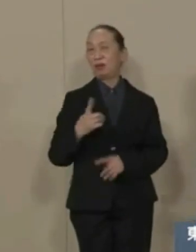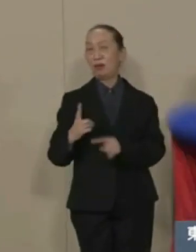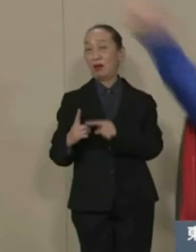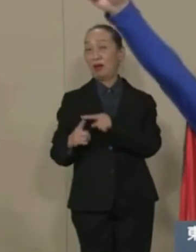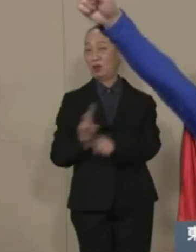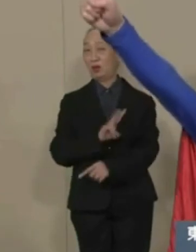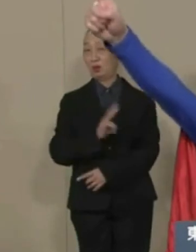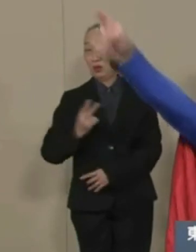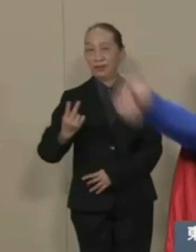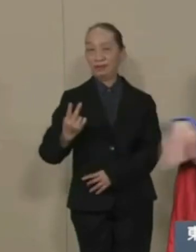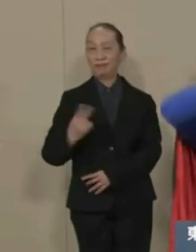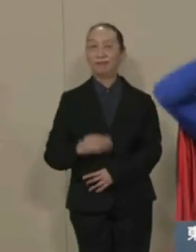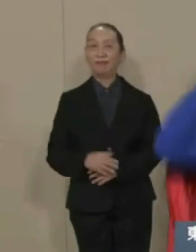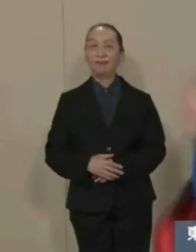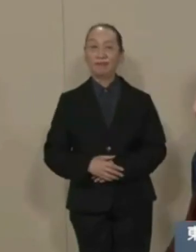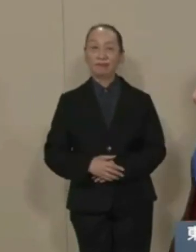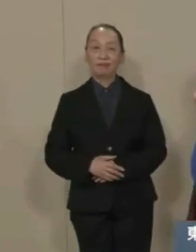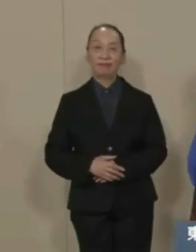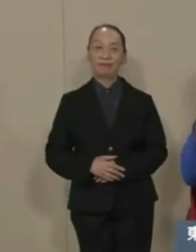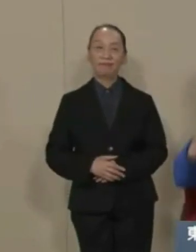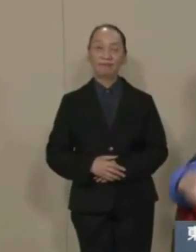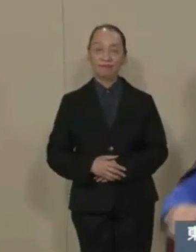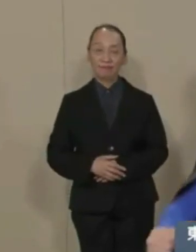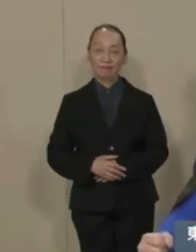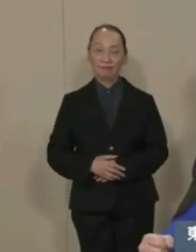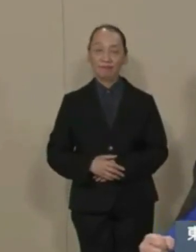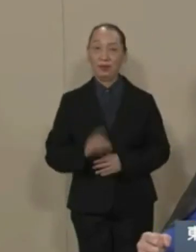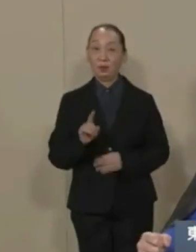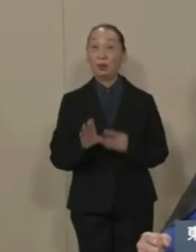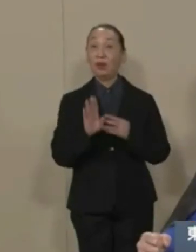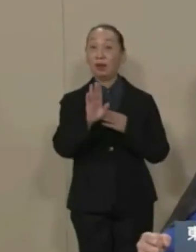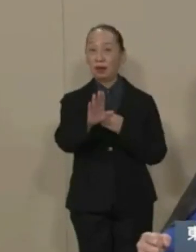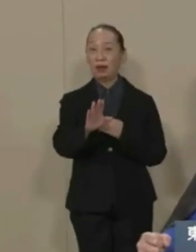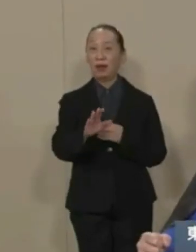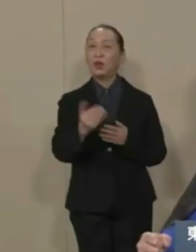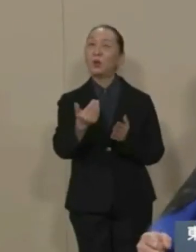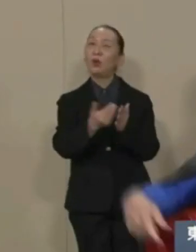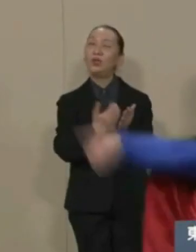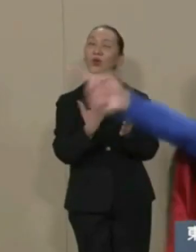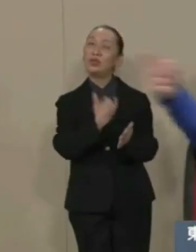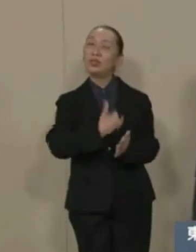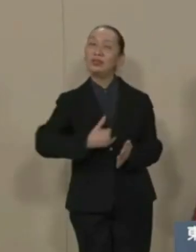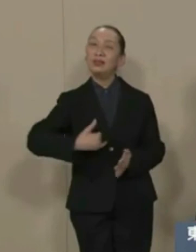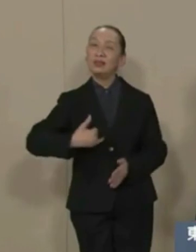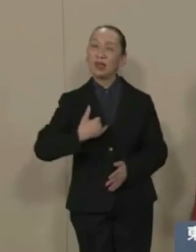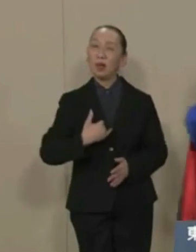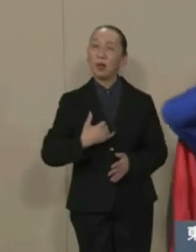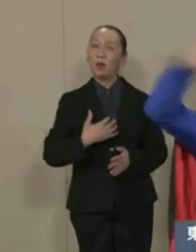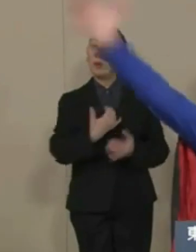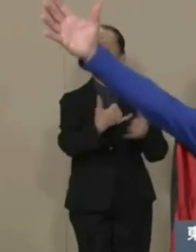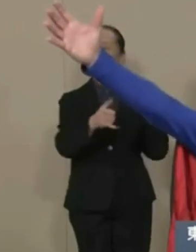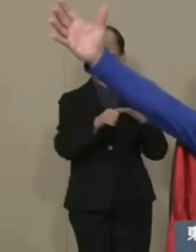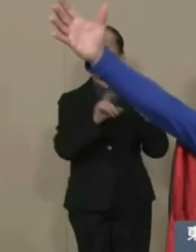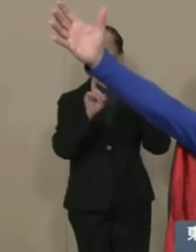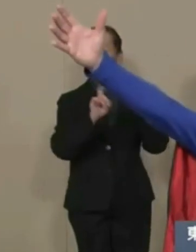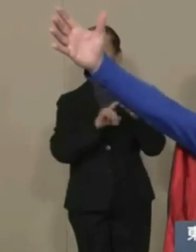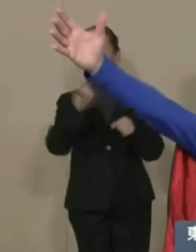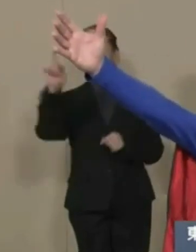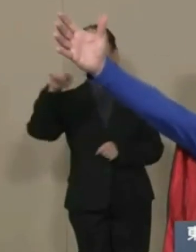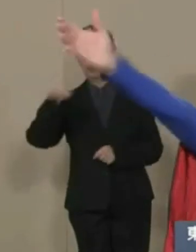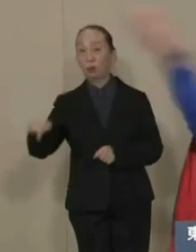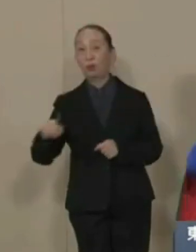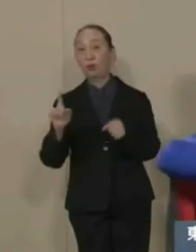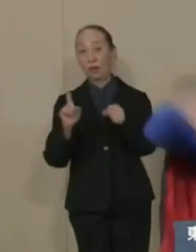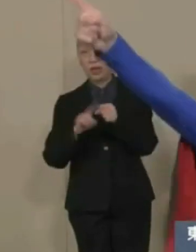プラス光切り替えます残りの人生をよのため人のため